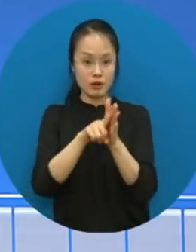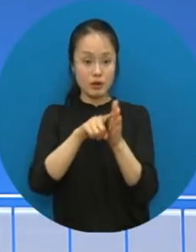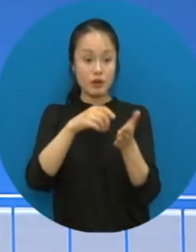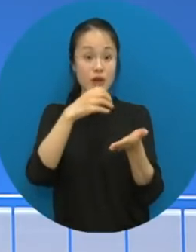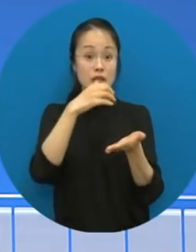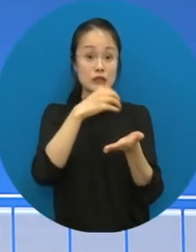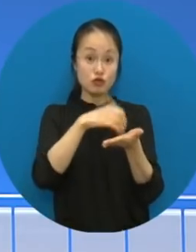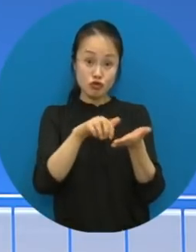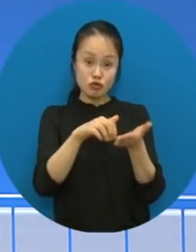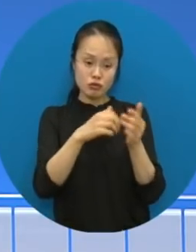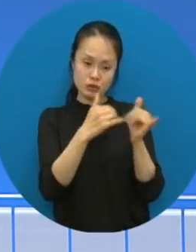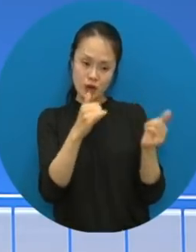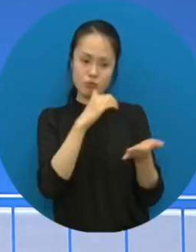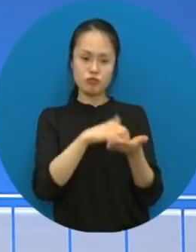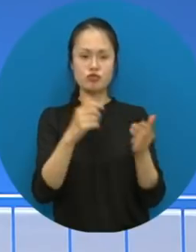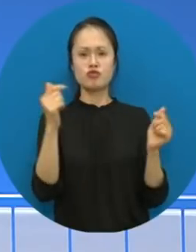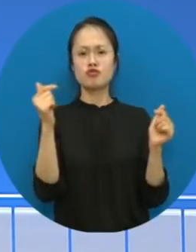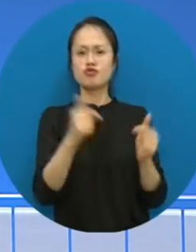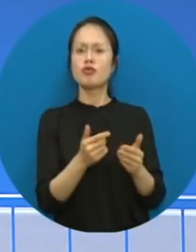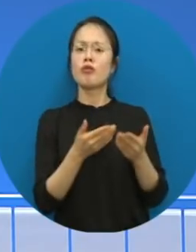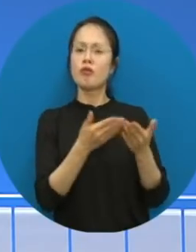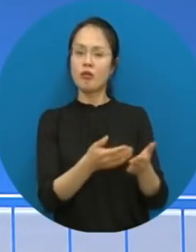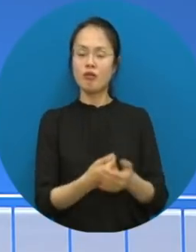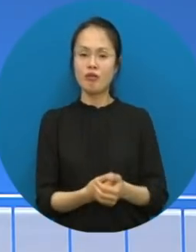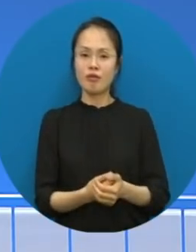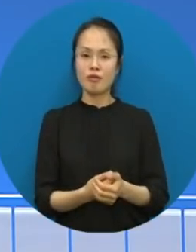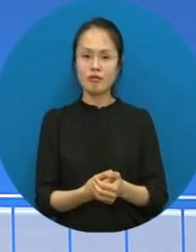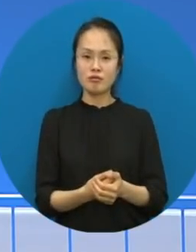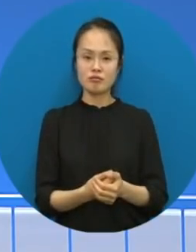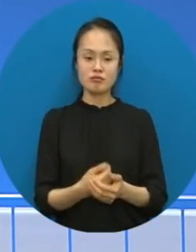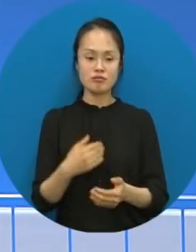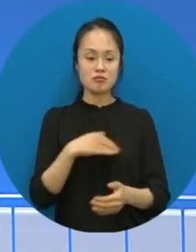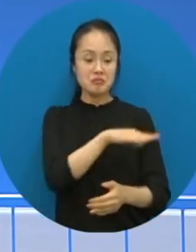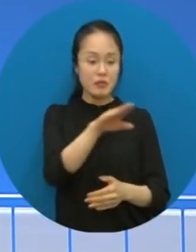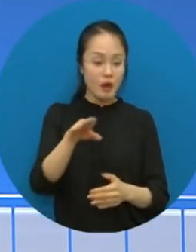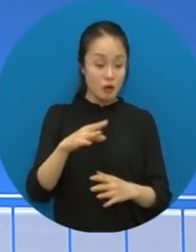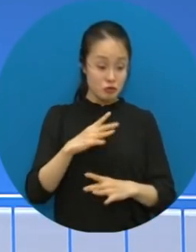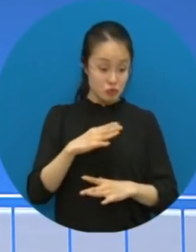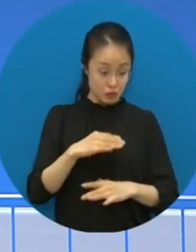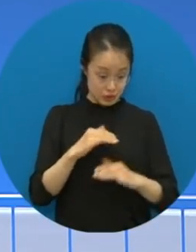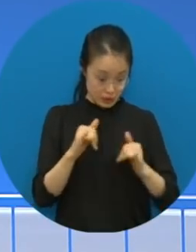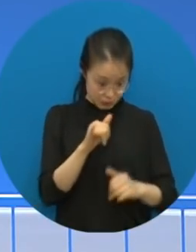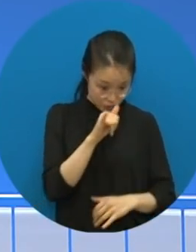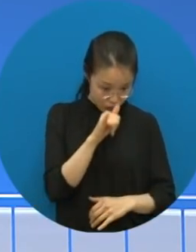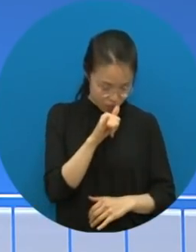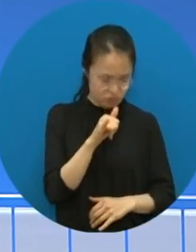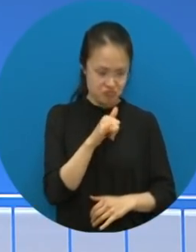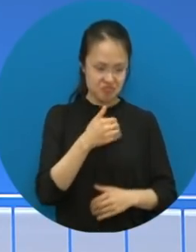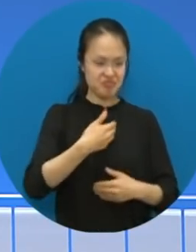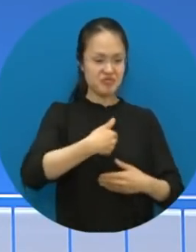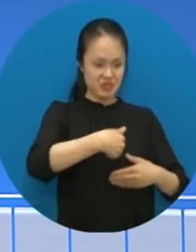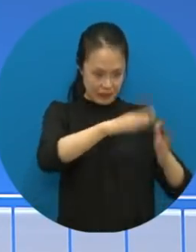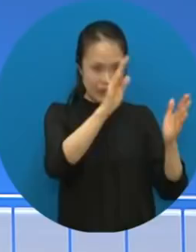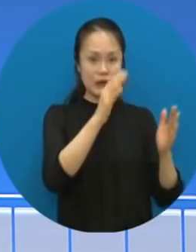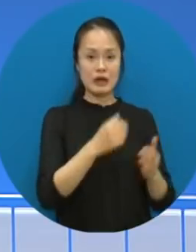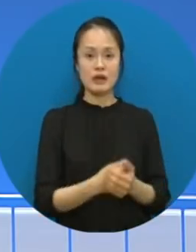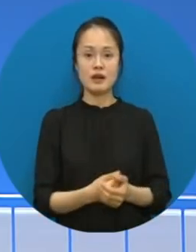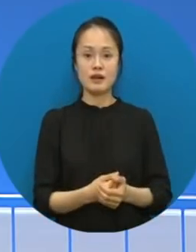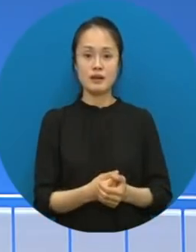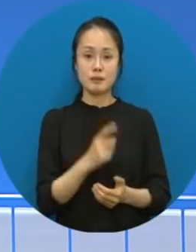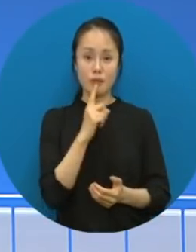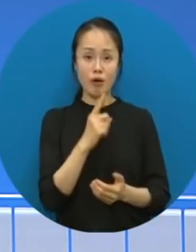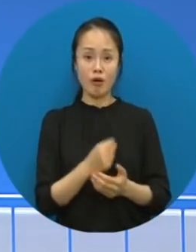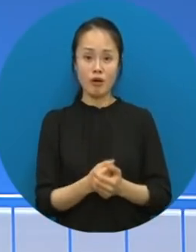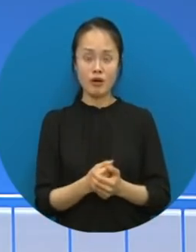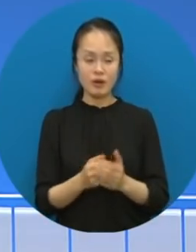우리들 가운데 두려운 자는 가라 하십니다. 아멘이 자꾸 없어지죠.